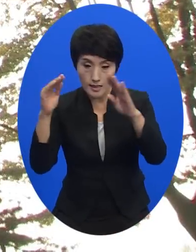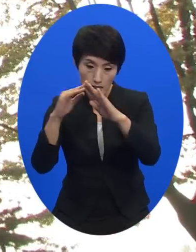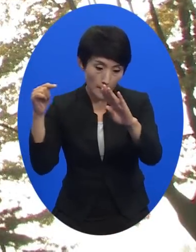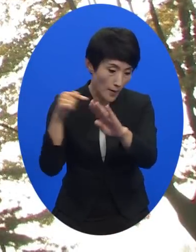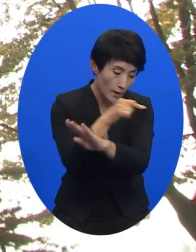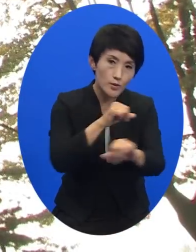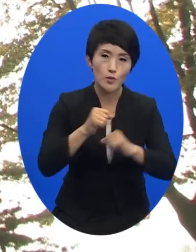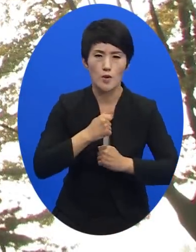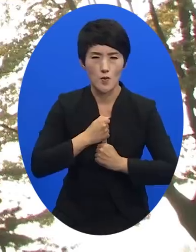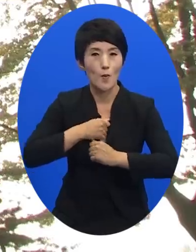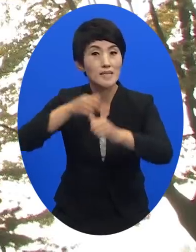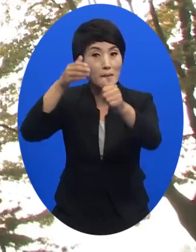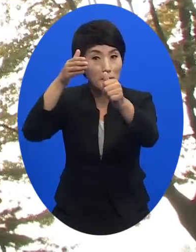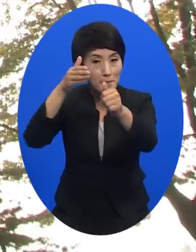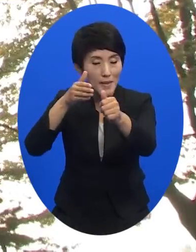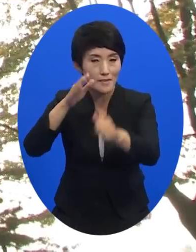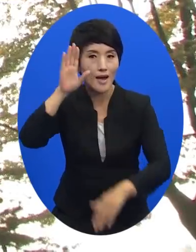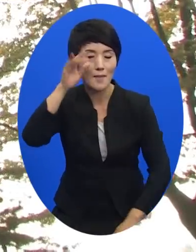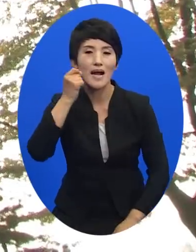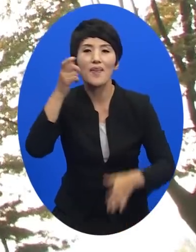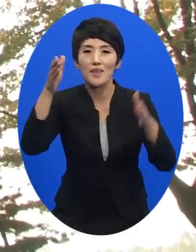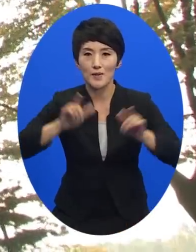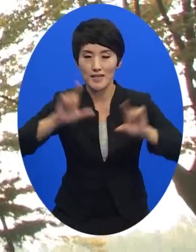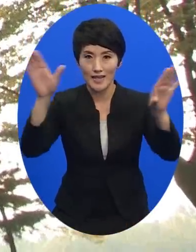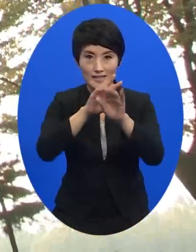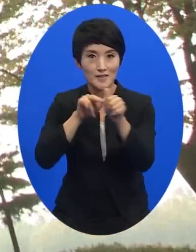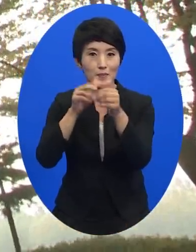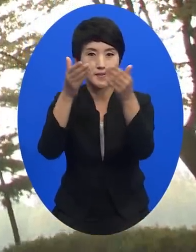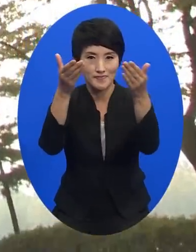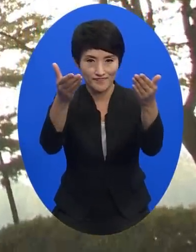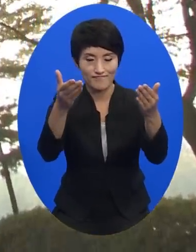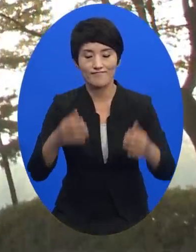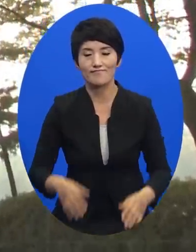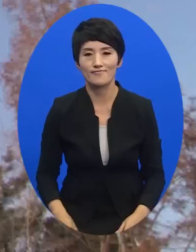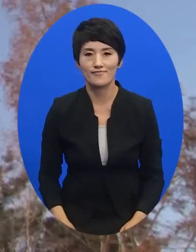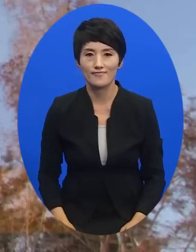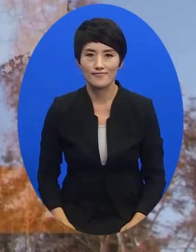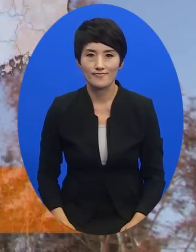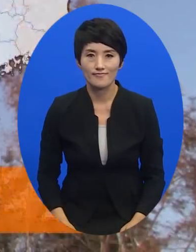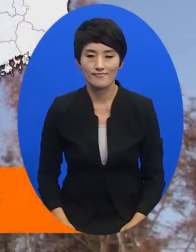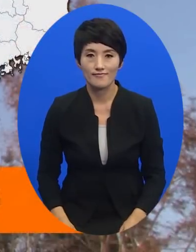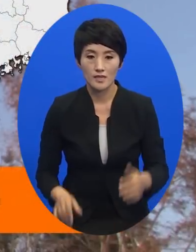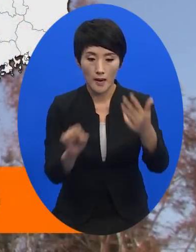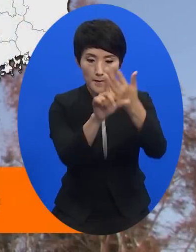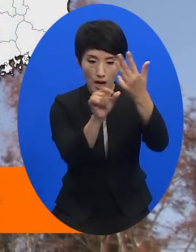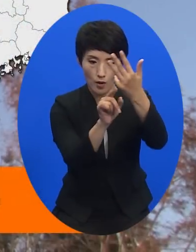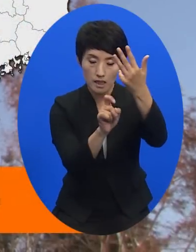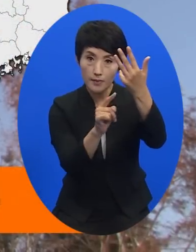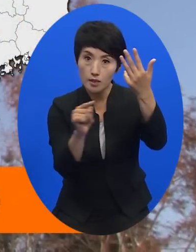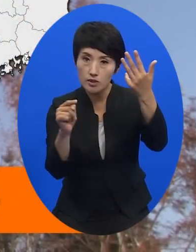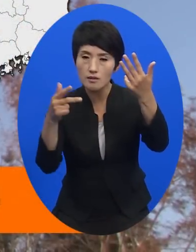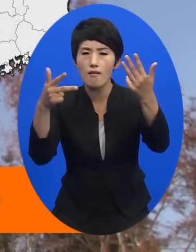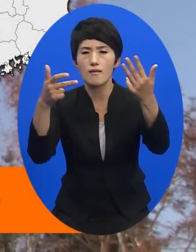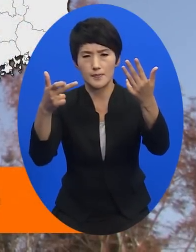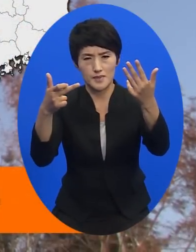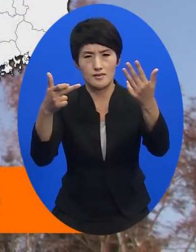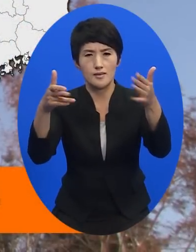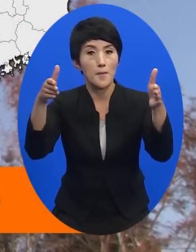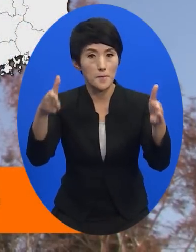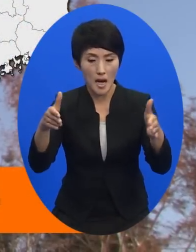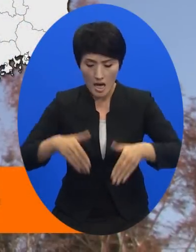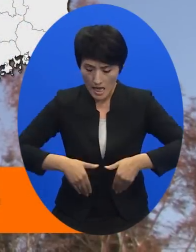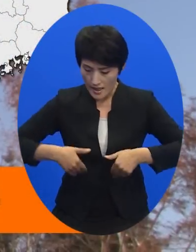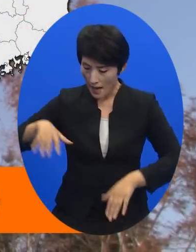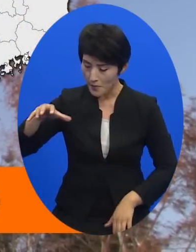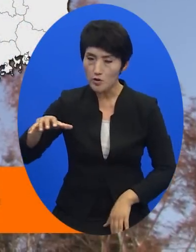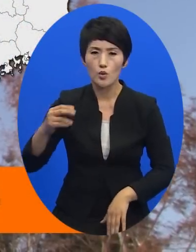게 좋겠습니다. 그럼 앞으로 한 달간의 날씨 알아보겠습니다. 우선 8월 11일부터 17일 사이에는